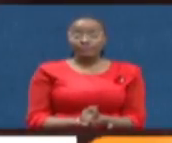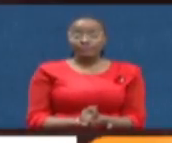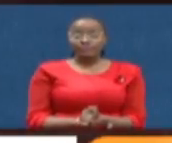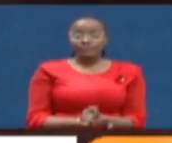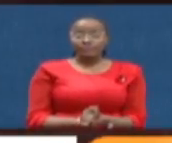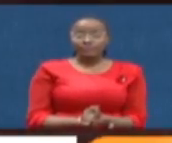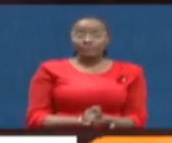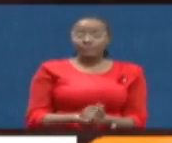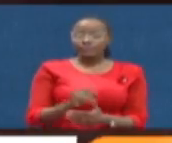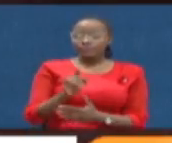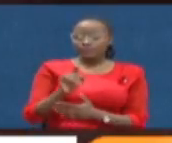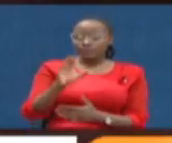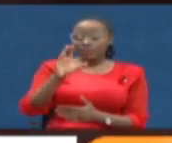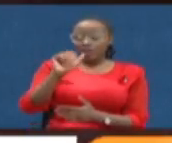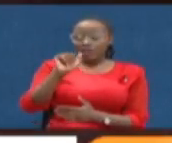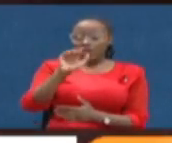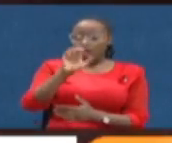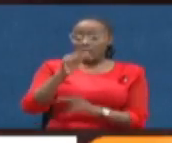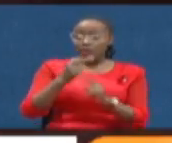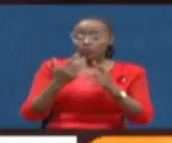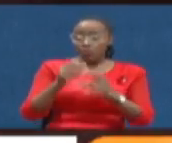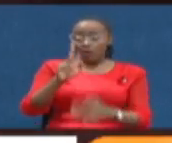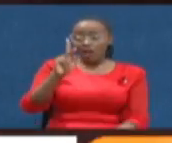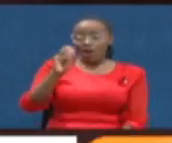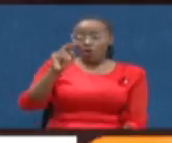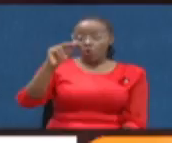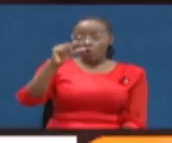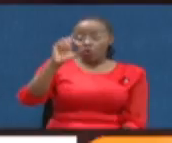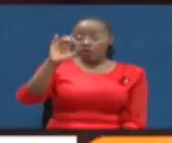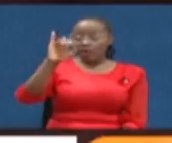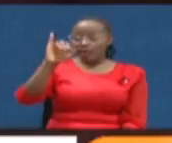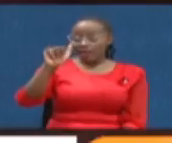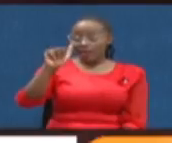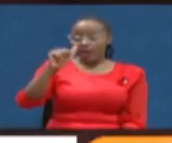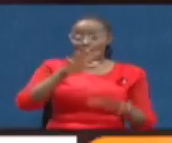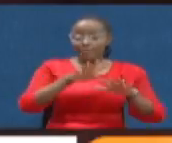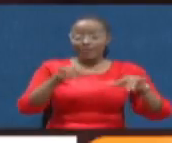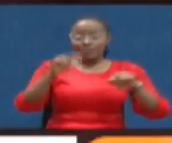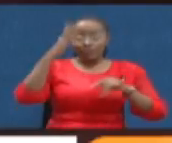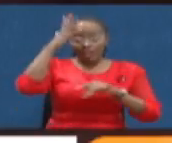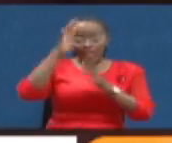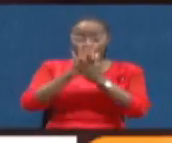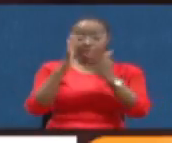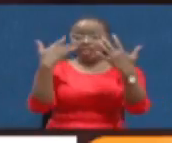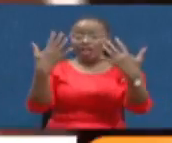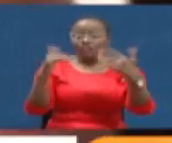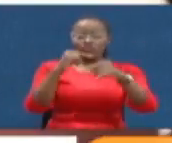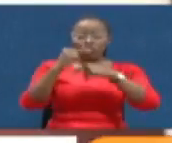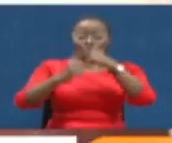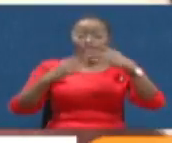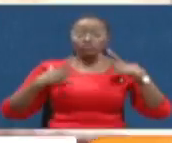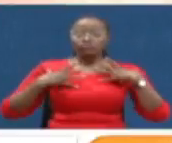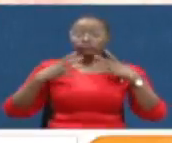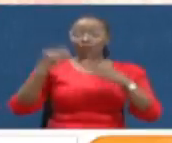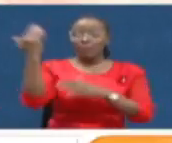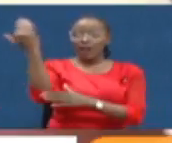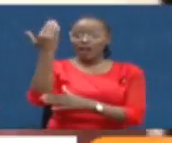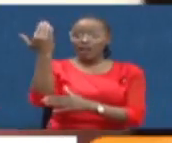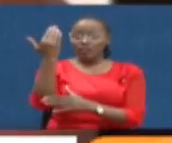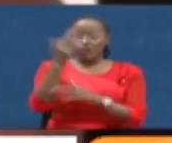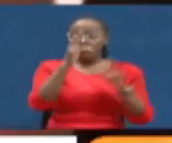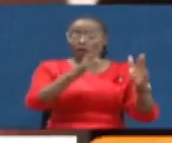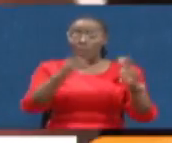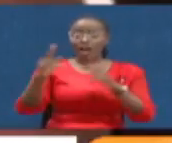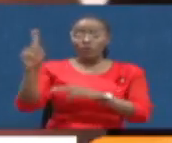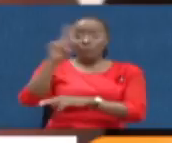Caleb Musia, kijana mchumi kutoka soko la Kongoya, tunampata akiwa mnyonge, kichwani na mkononi anauguza majeraha ya panga. Kwa siku ya